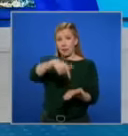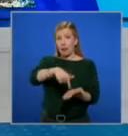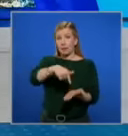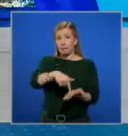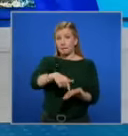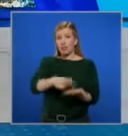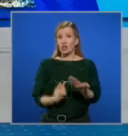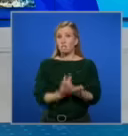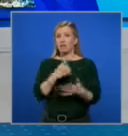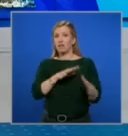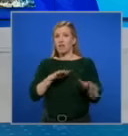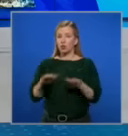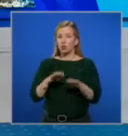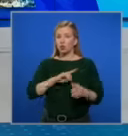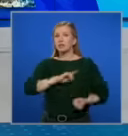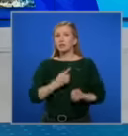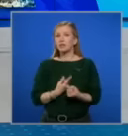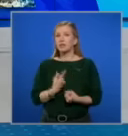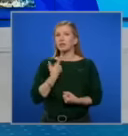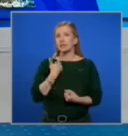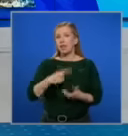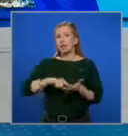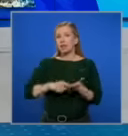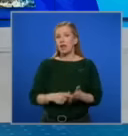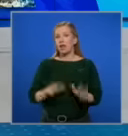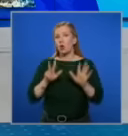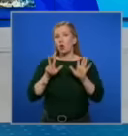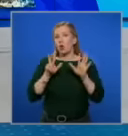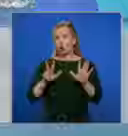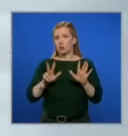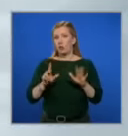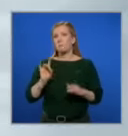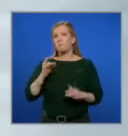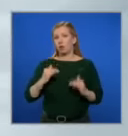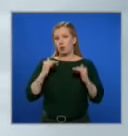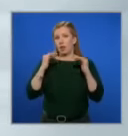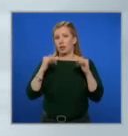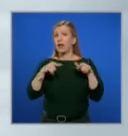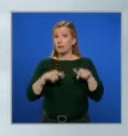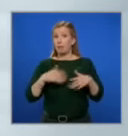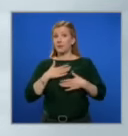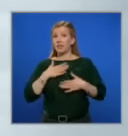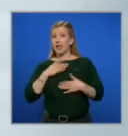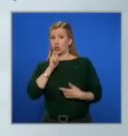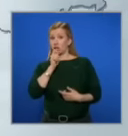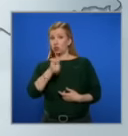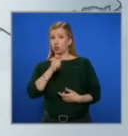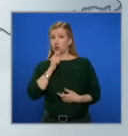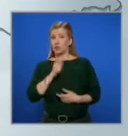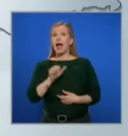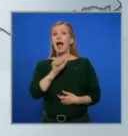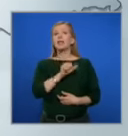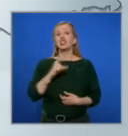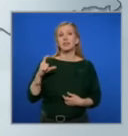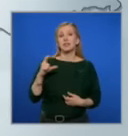епицентърът на първия трус със сила 7,8 по Рихтер. Там са и нашите специални пратеници